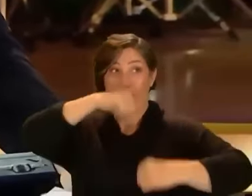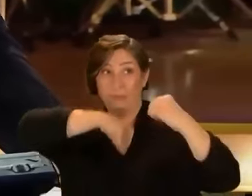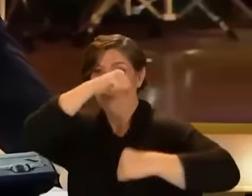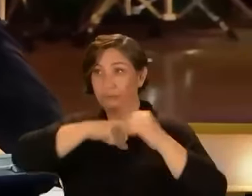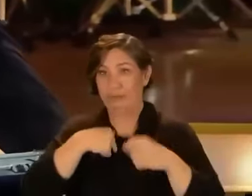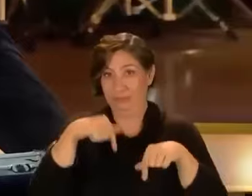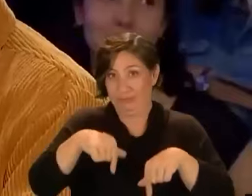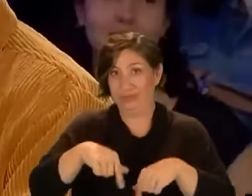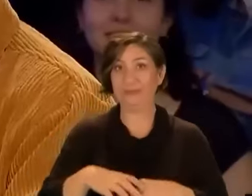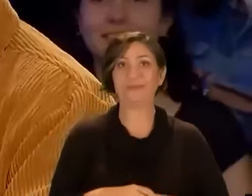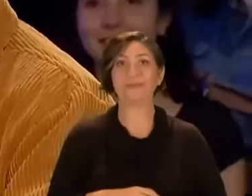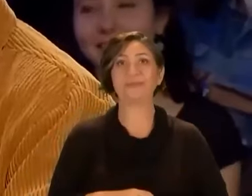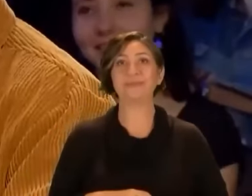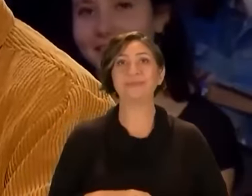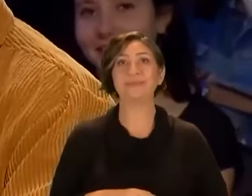kapışıyoruz.